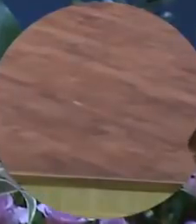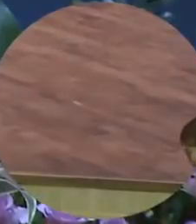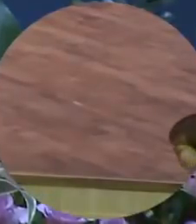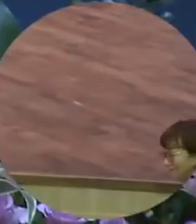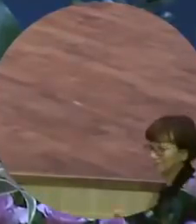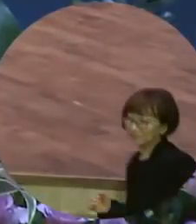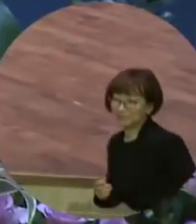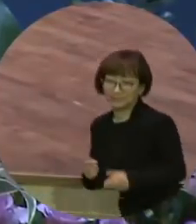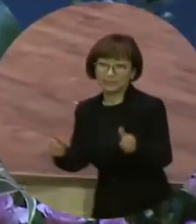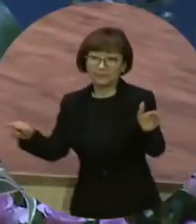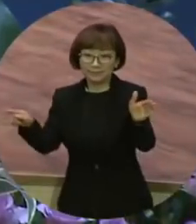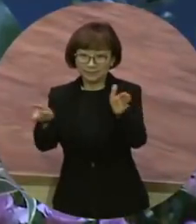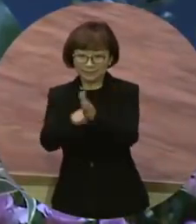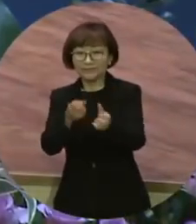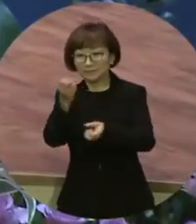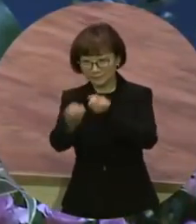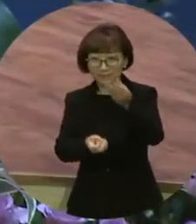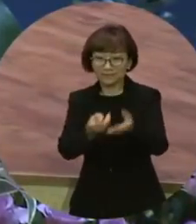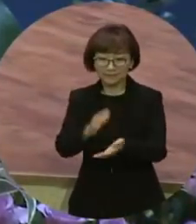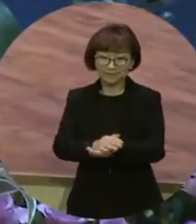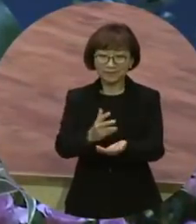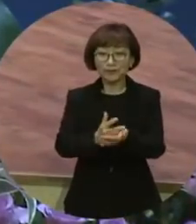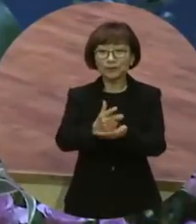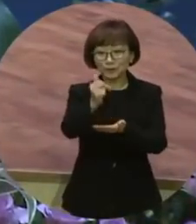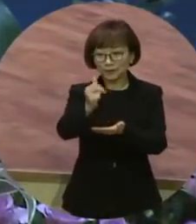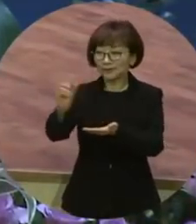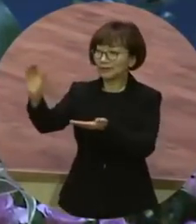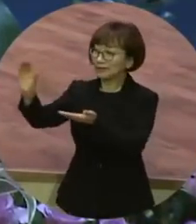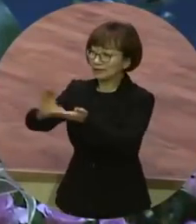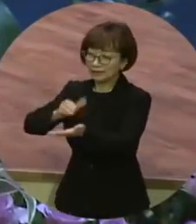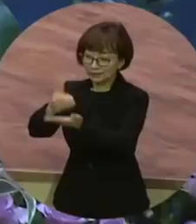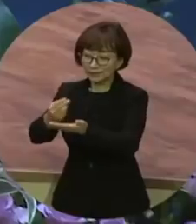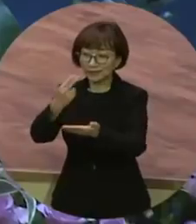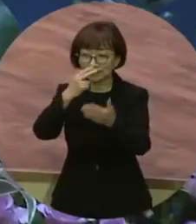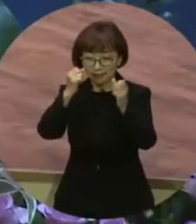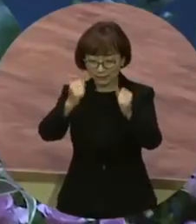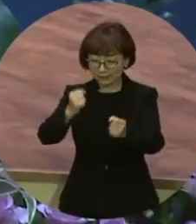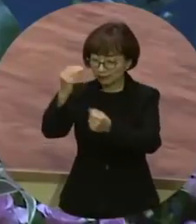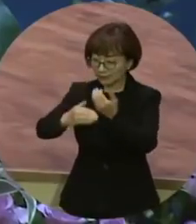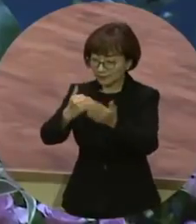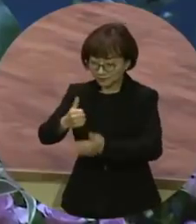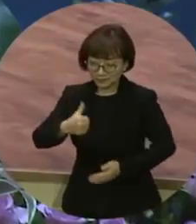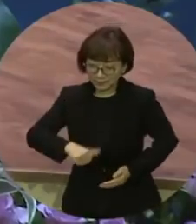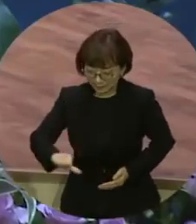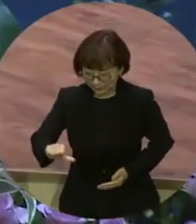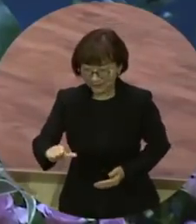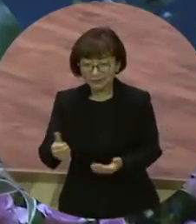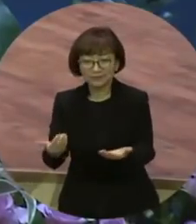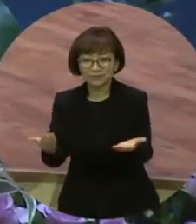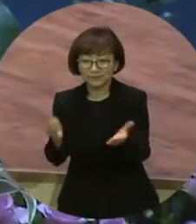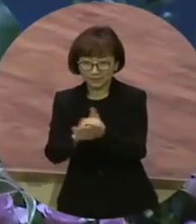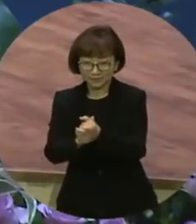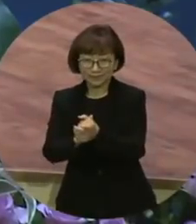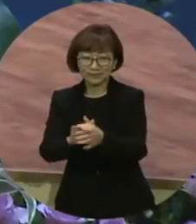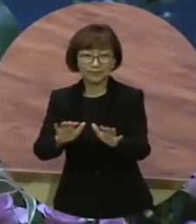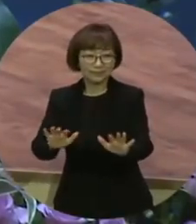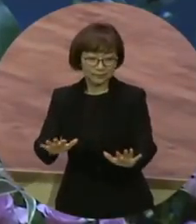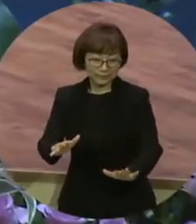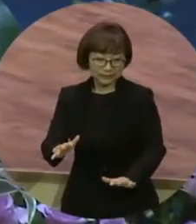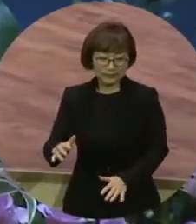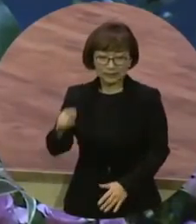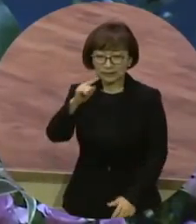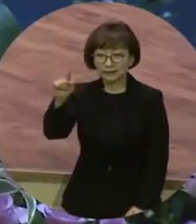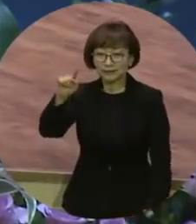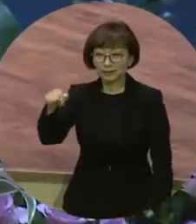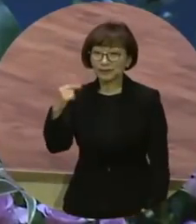우리 신앙 고백 같이 하시겠습니다. 주는 그리스도시요 살아계신 하나님의 아들이십니다. 아멘. 담임 목사님께서는 지금